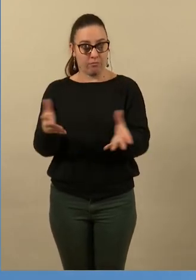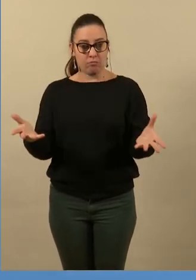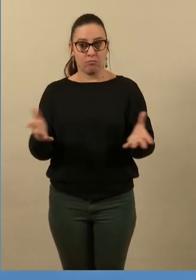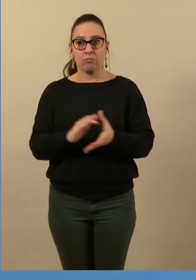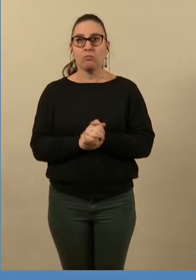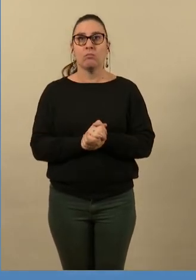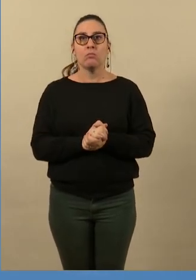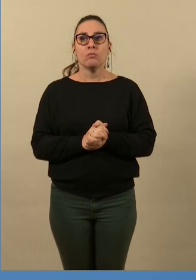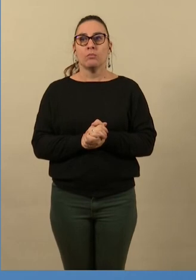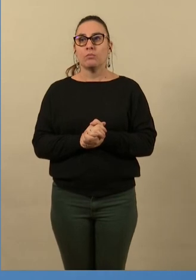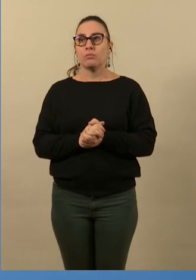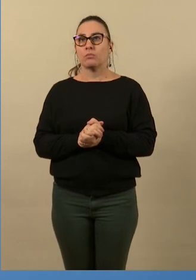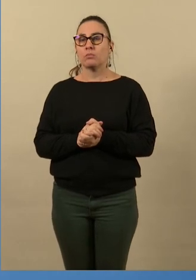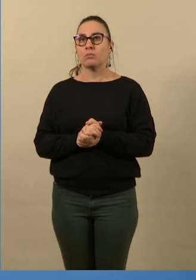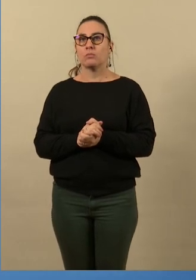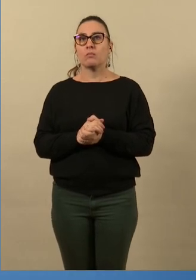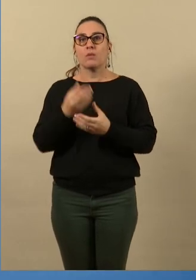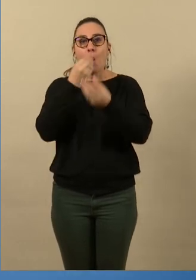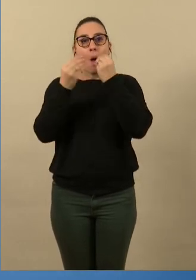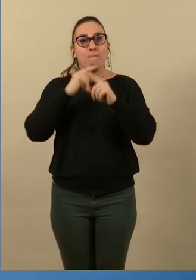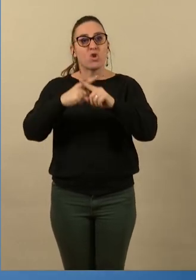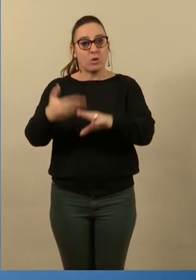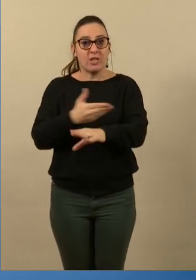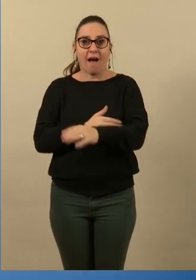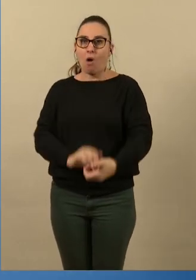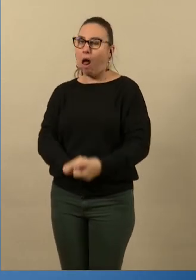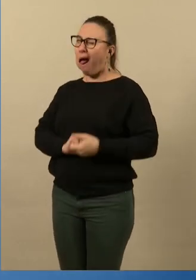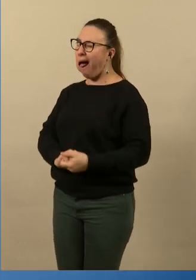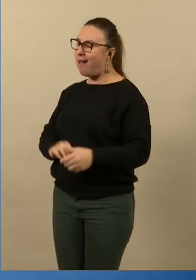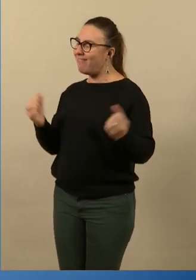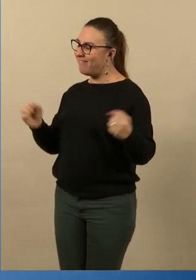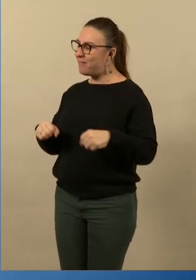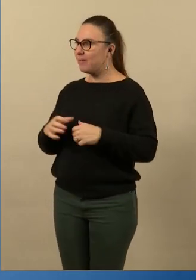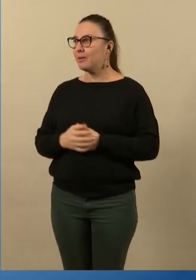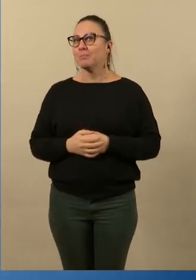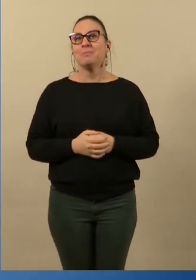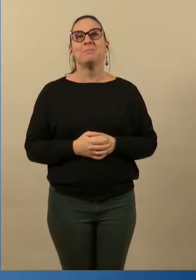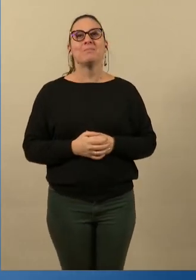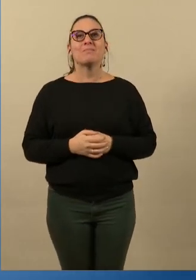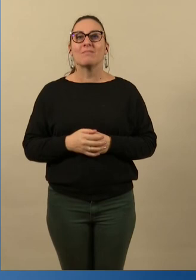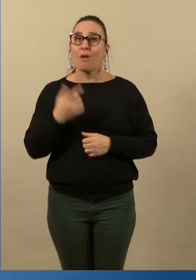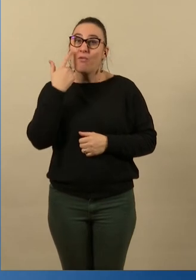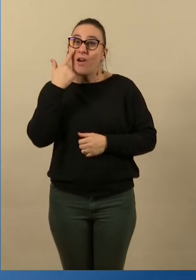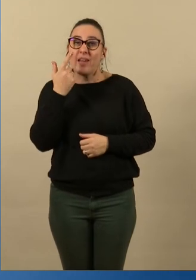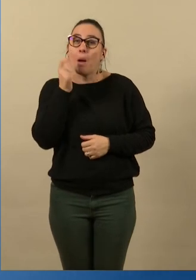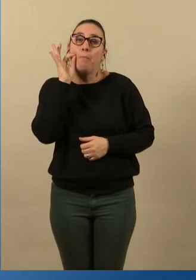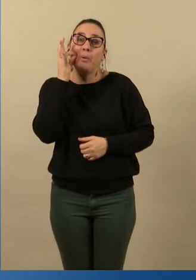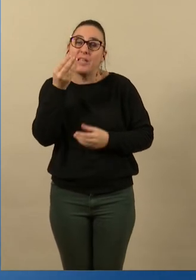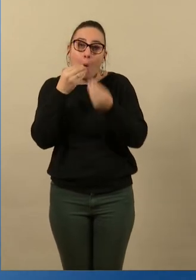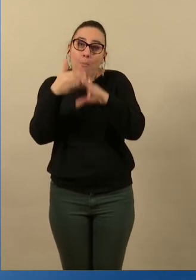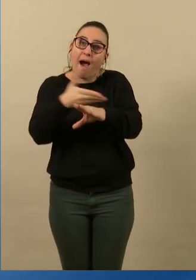voit comme quoi négocier un repas plutôt ça peut faire des amisin à quoi à quoi ça se joue